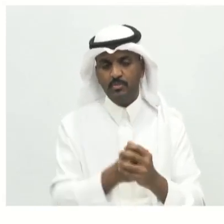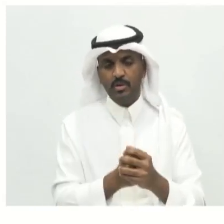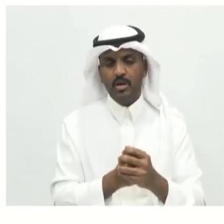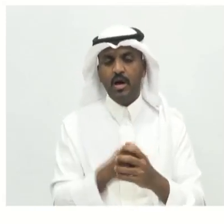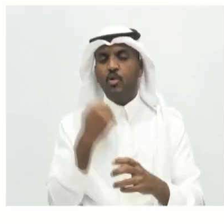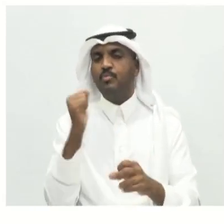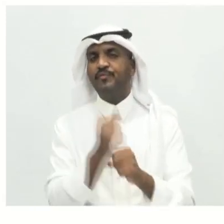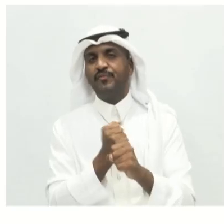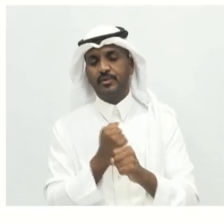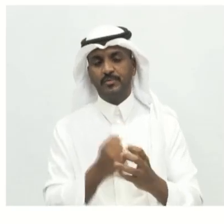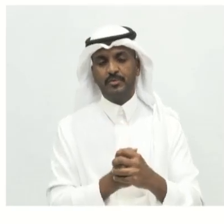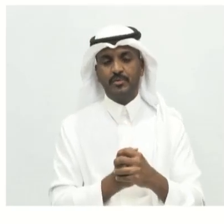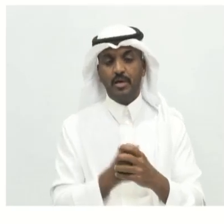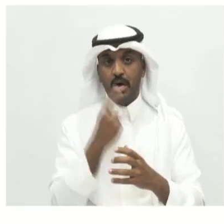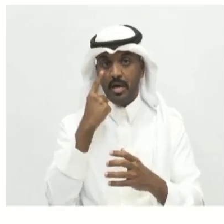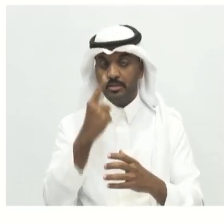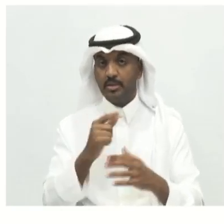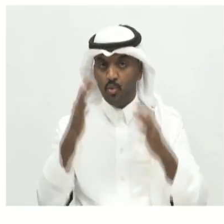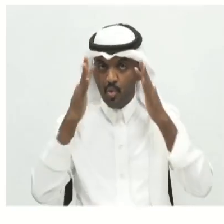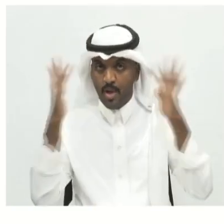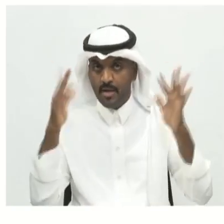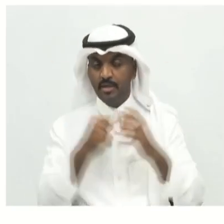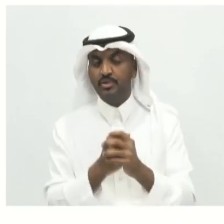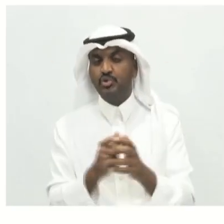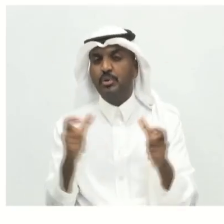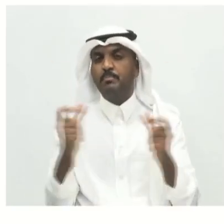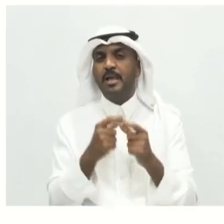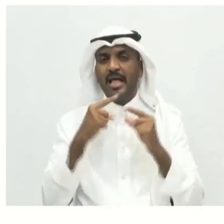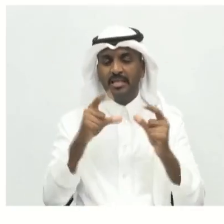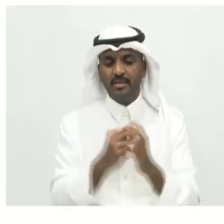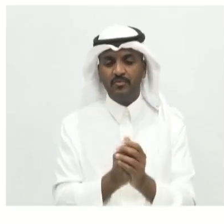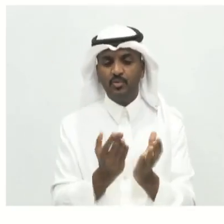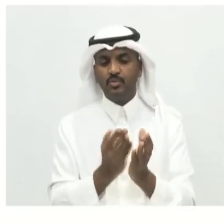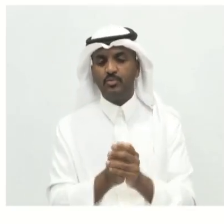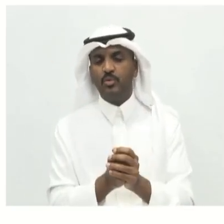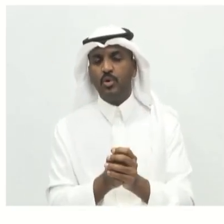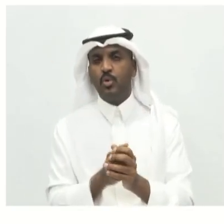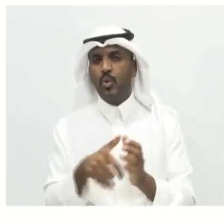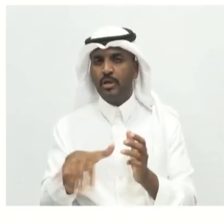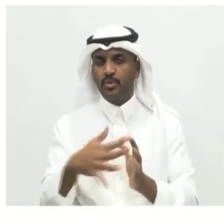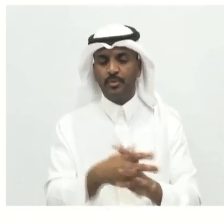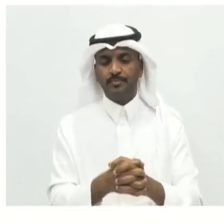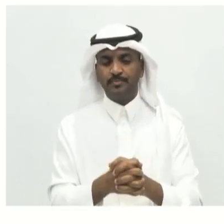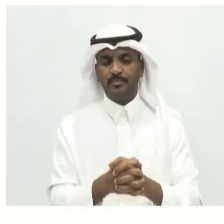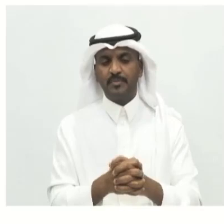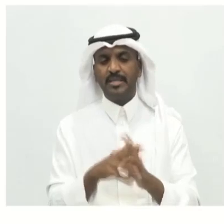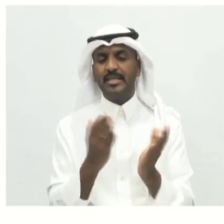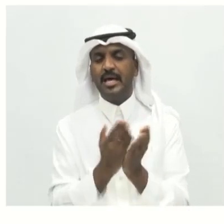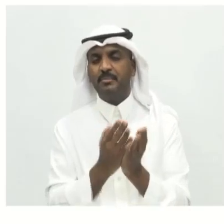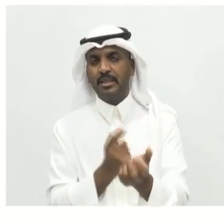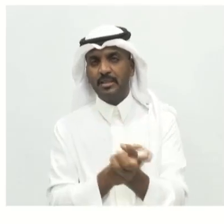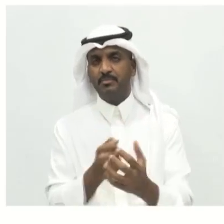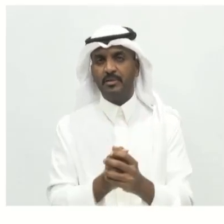افعاله وقد حرص العلماء على جمع هذه الاحاديث في كتب الحديث والجوامع ومن اهمها كتاب الطب في